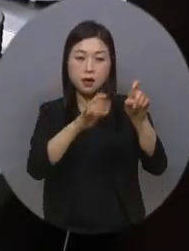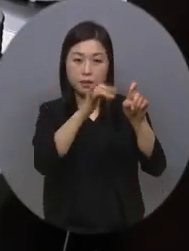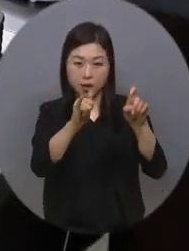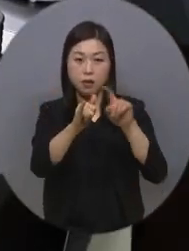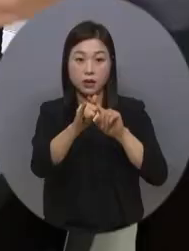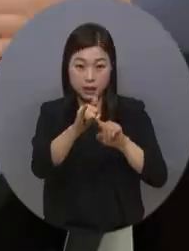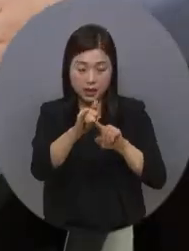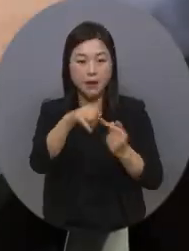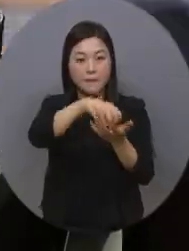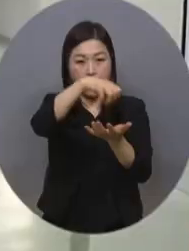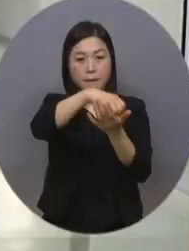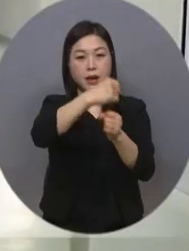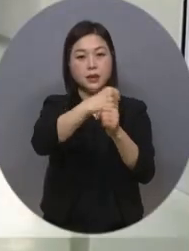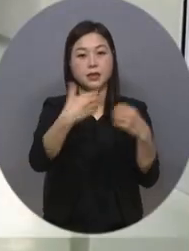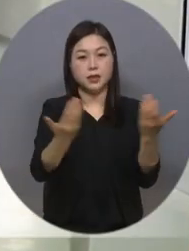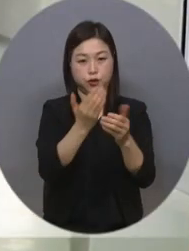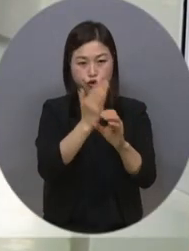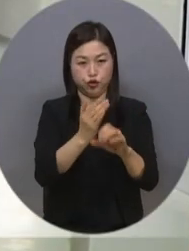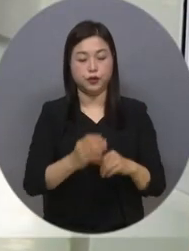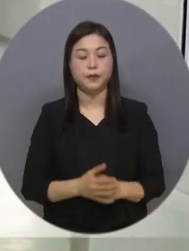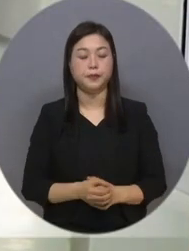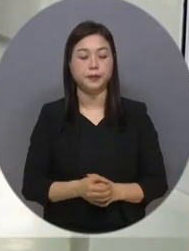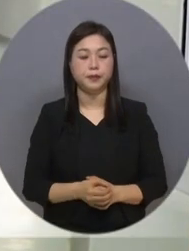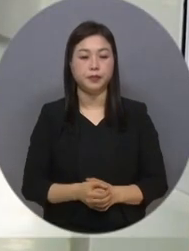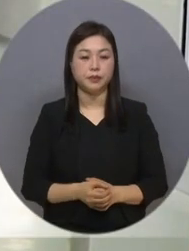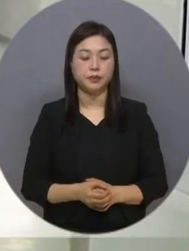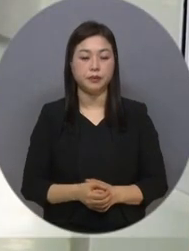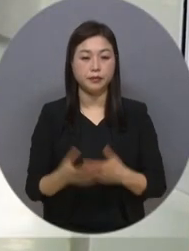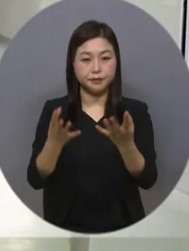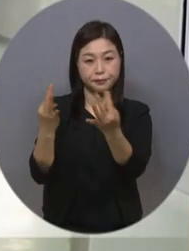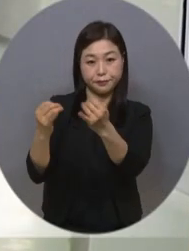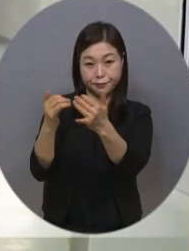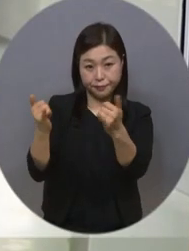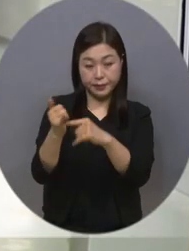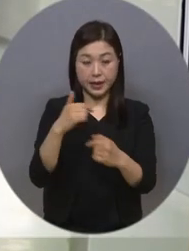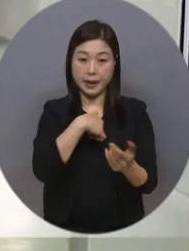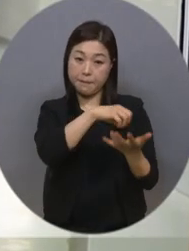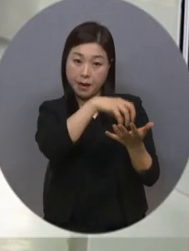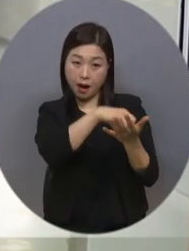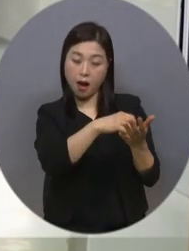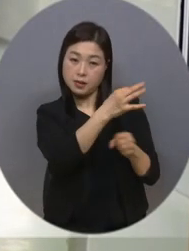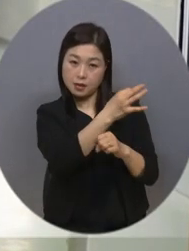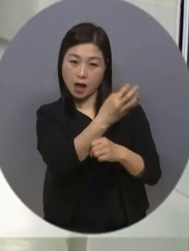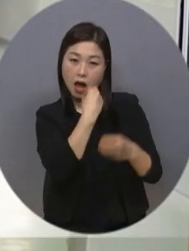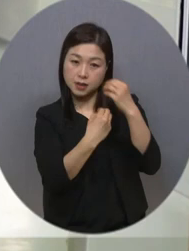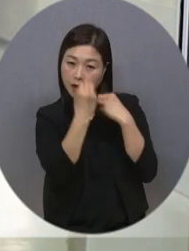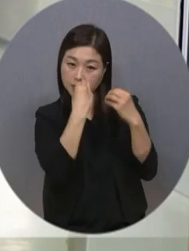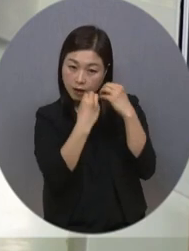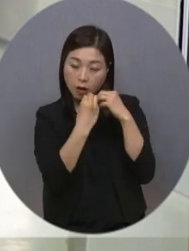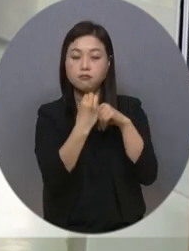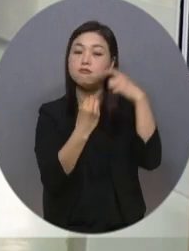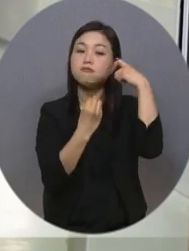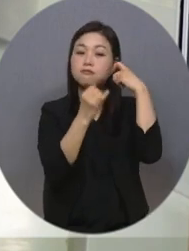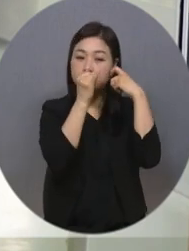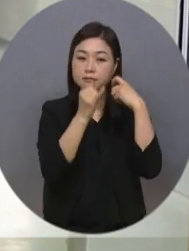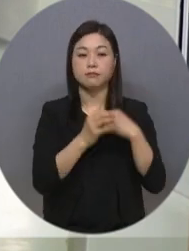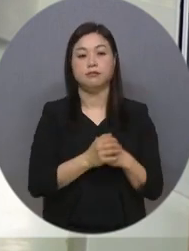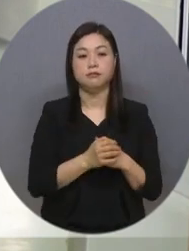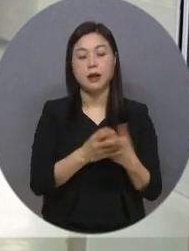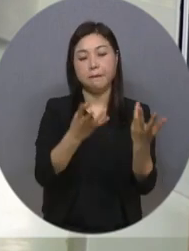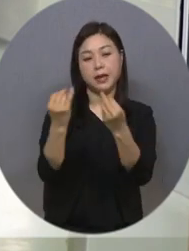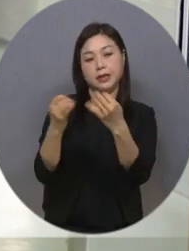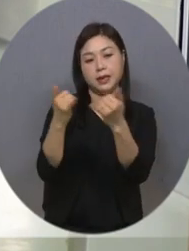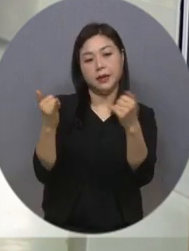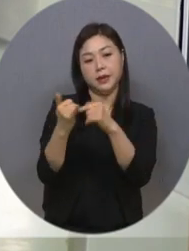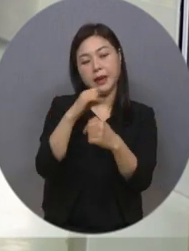일하고 있습니다. 많은 분들이 저희 빵을 많이 먹어주는 거라 많이 느끼고 많은